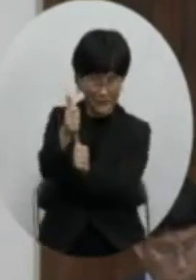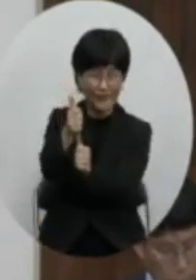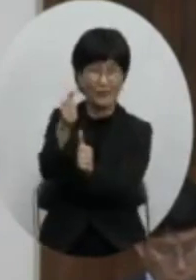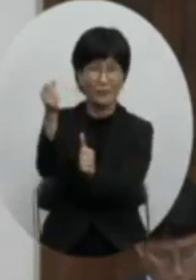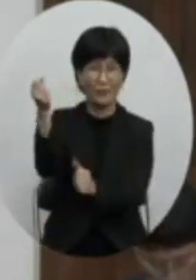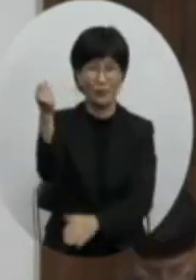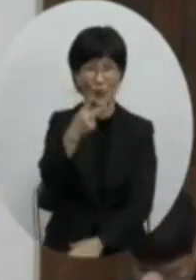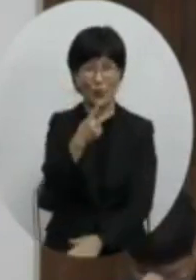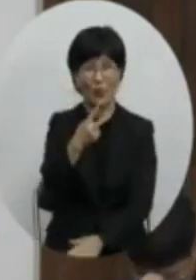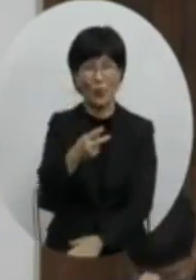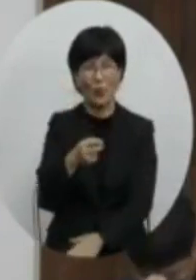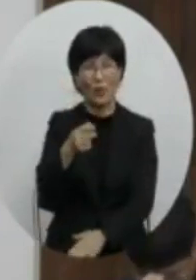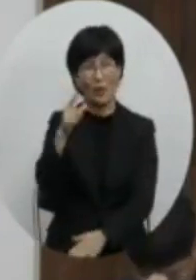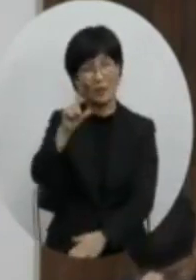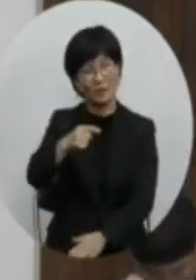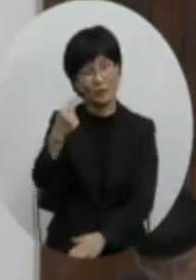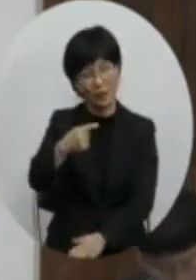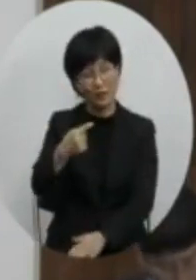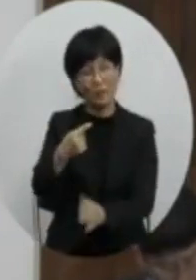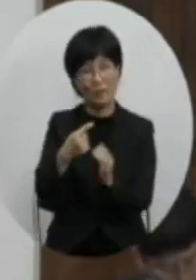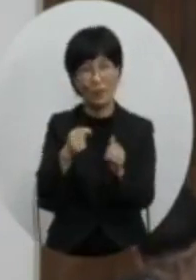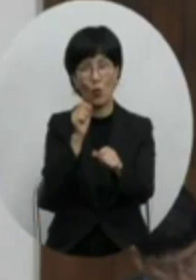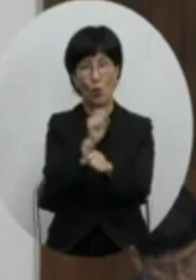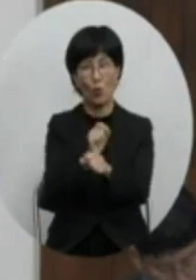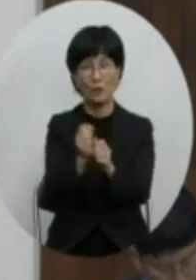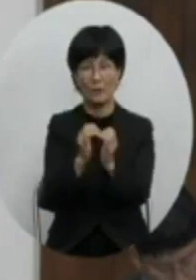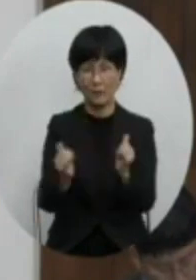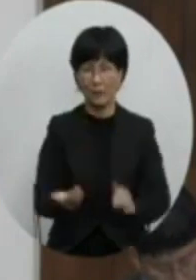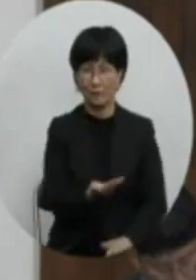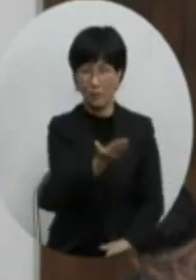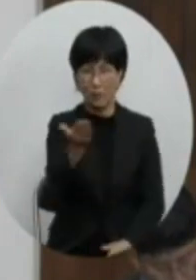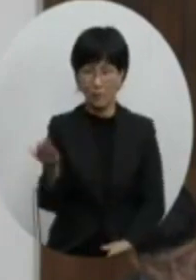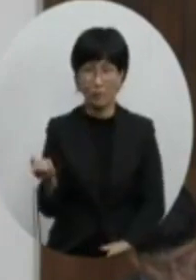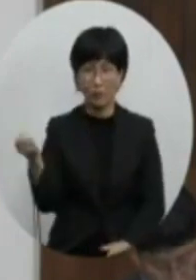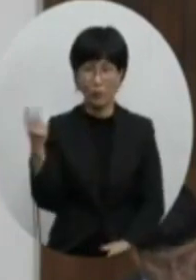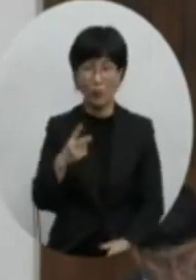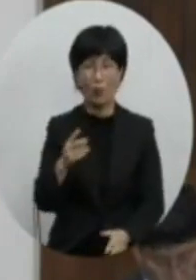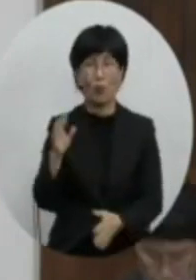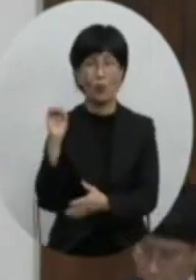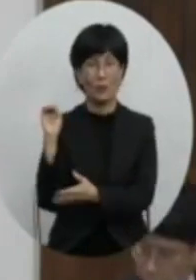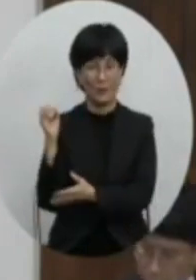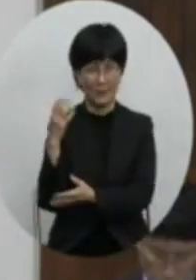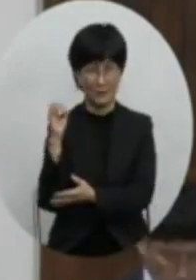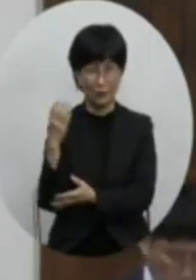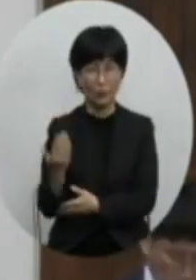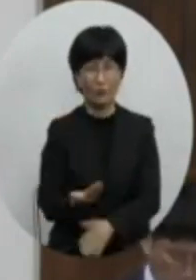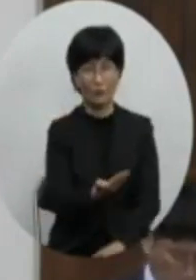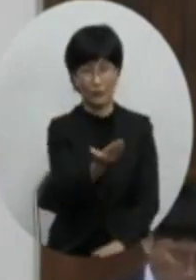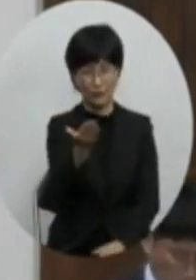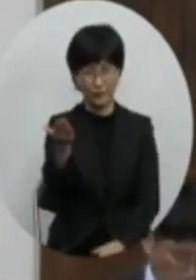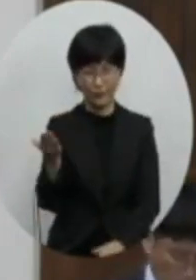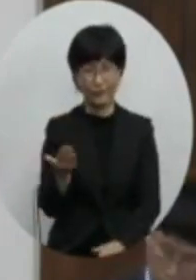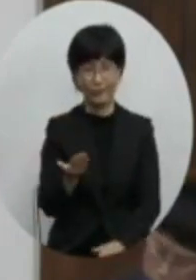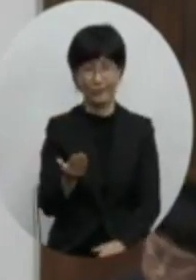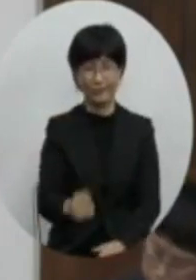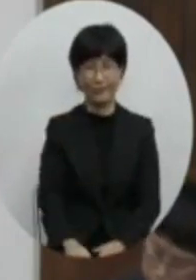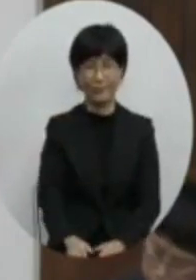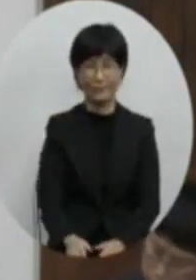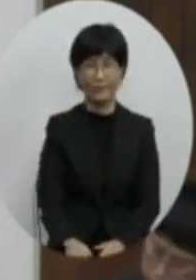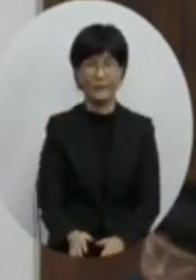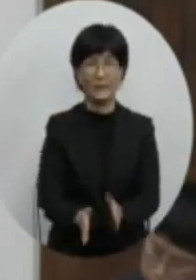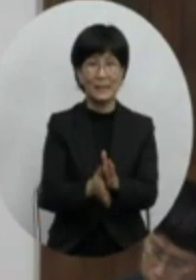비롯한 일천여 공직자 여러분, 그리고 정론 지필의 언론인 여러분,